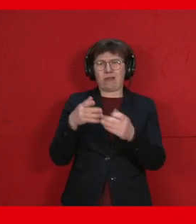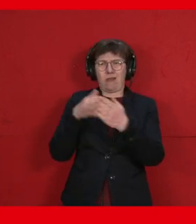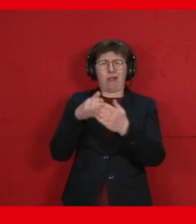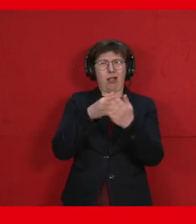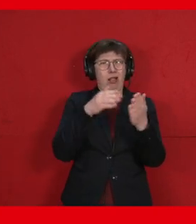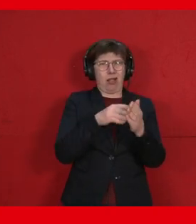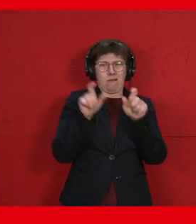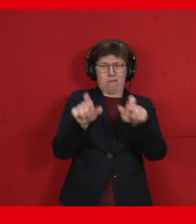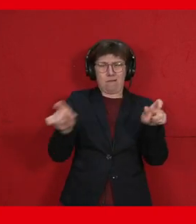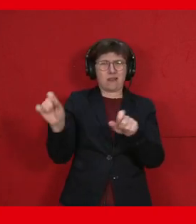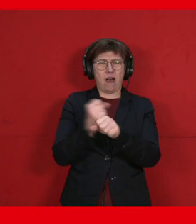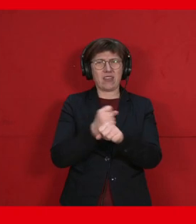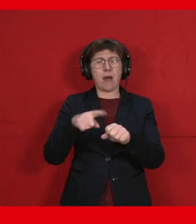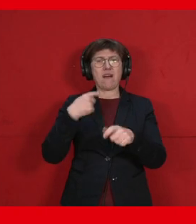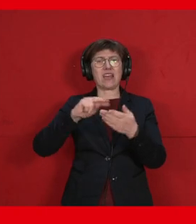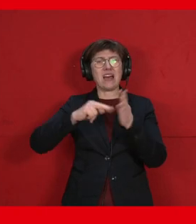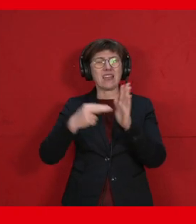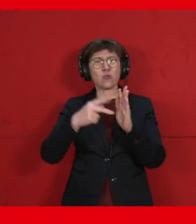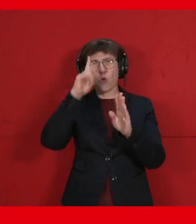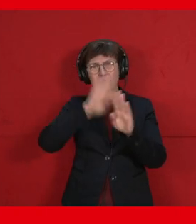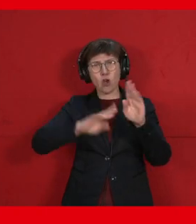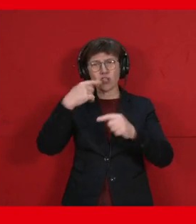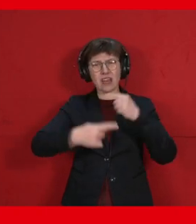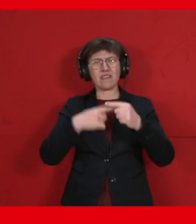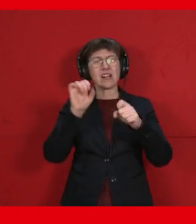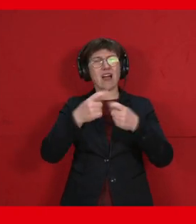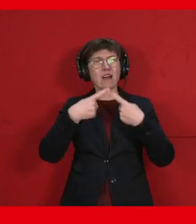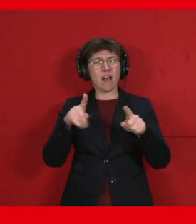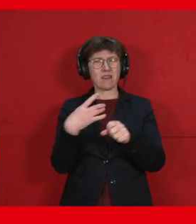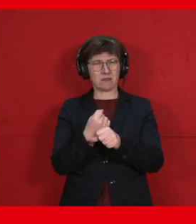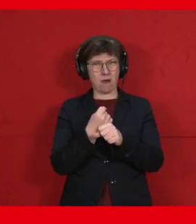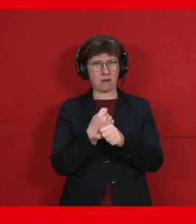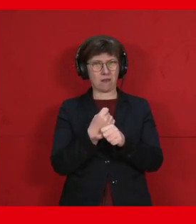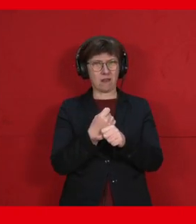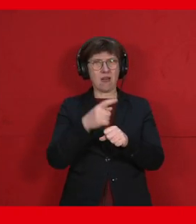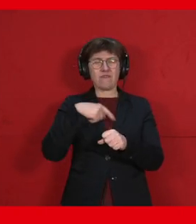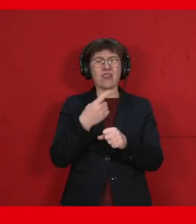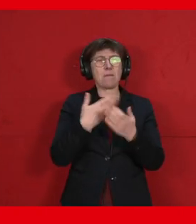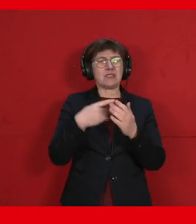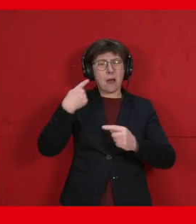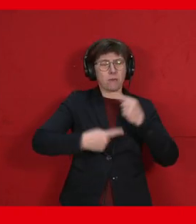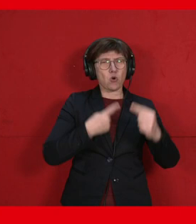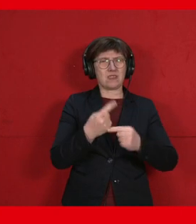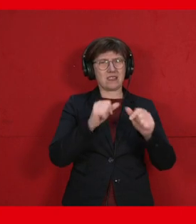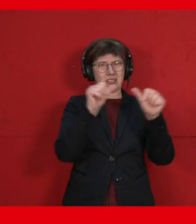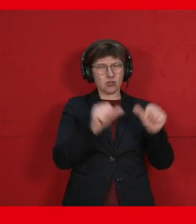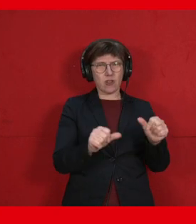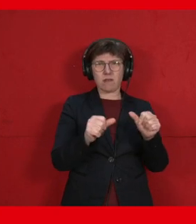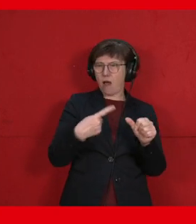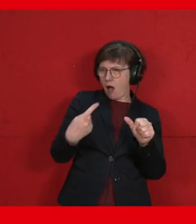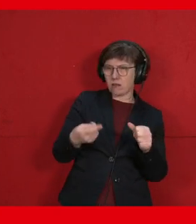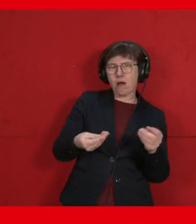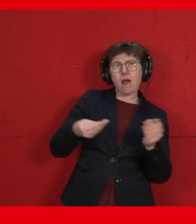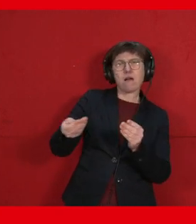hindern. Aber wenn wir in Deutschland Technologien entwickeln, mit denen man das anders machen kann, wenn wir unsere industriellen Prozesse so ausgestalten, dann können auch andere